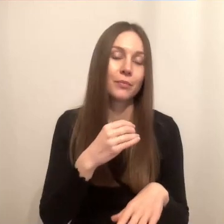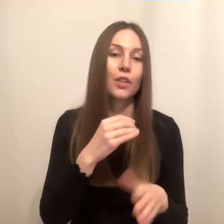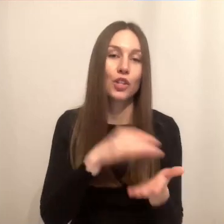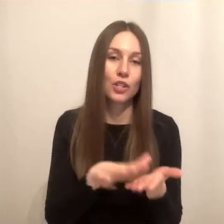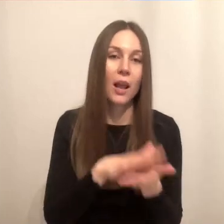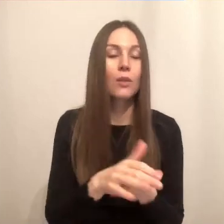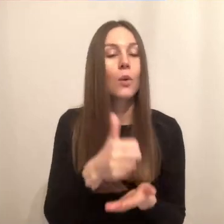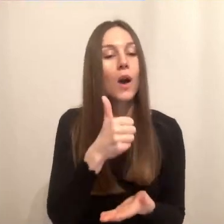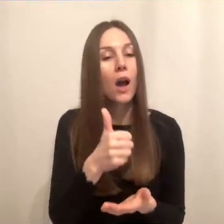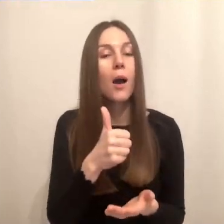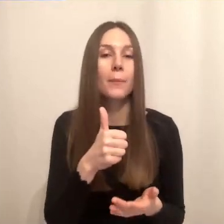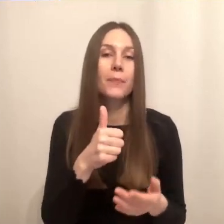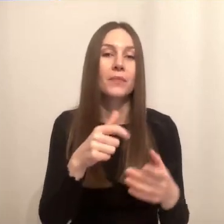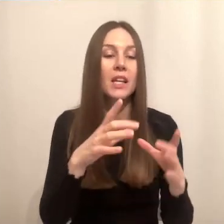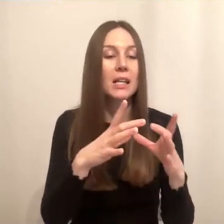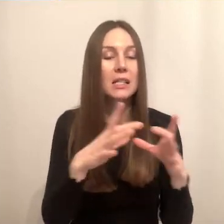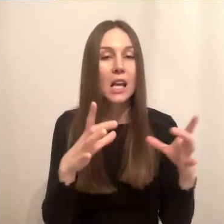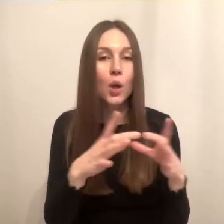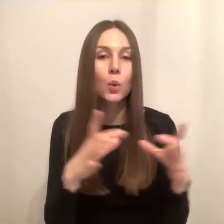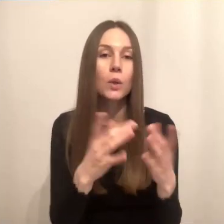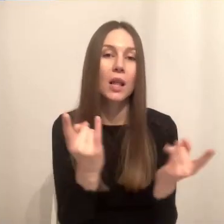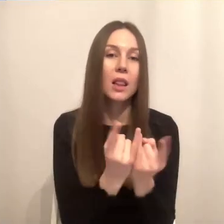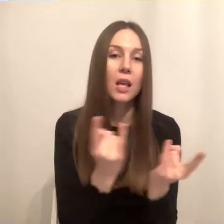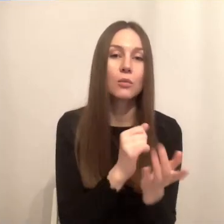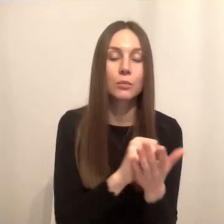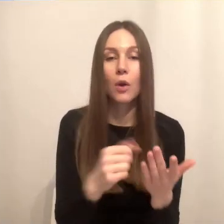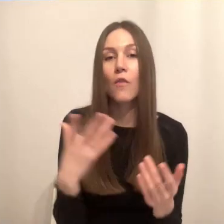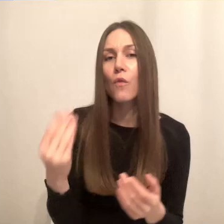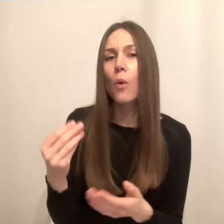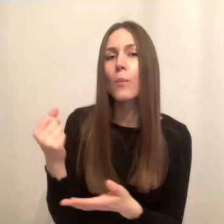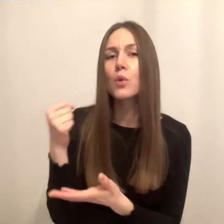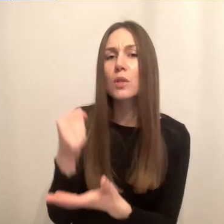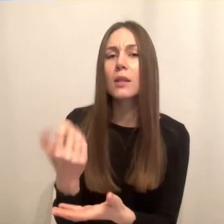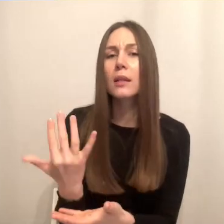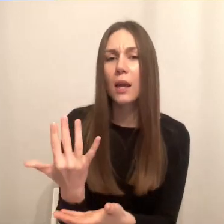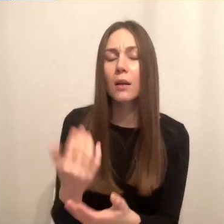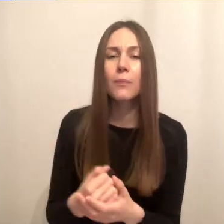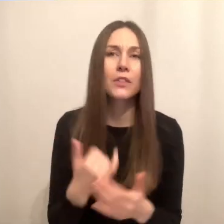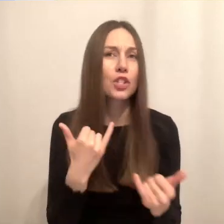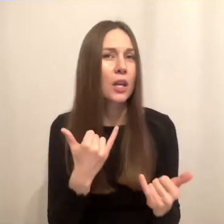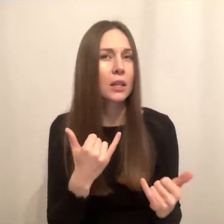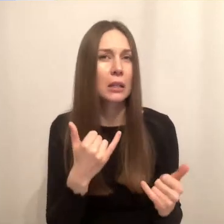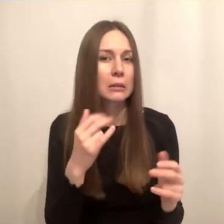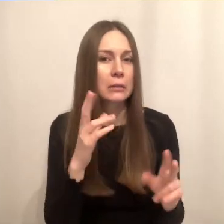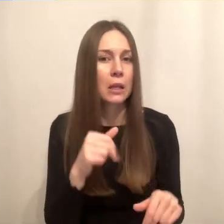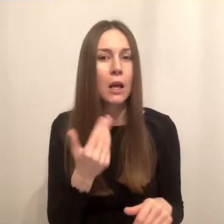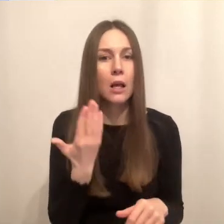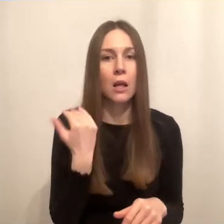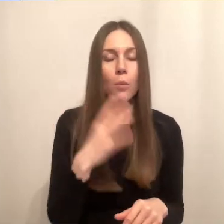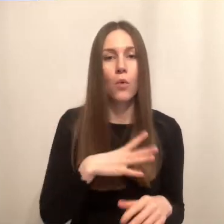gamybai, skraiutėms, laikraščių leidybai. Koks dydis biudžetas? Dabar šiandien dienai nepasakysiu, prieš kelias dienų buvo apie 10